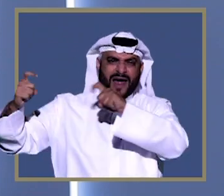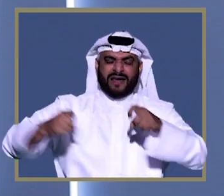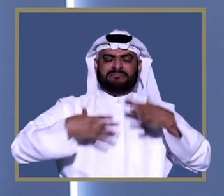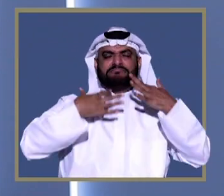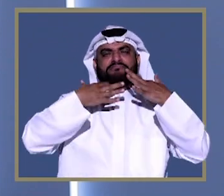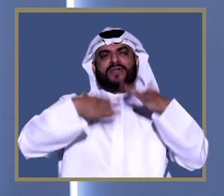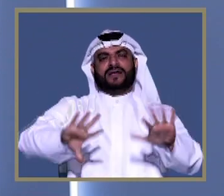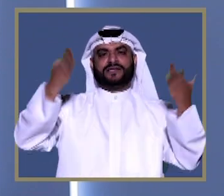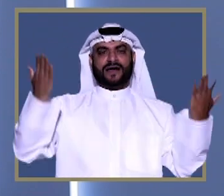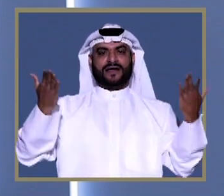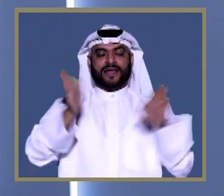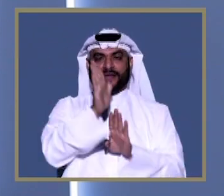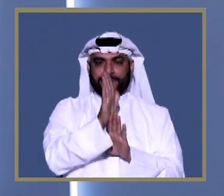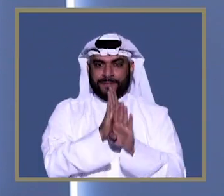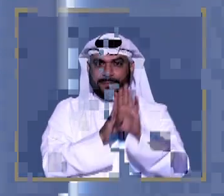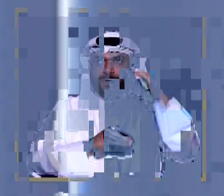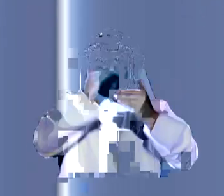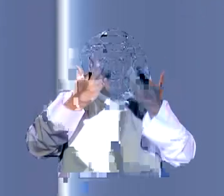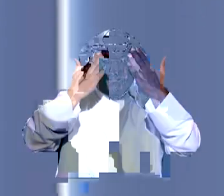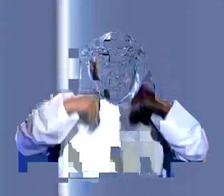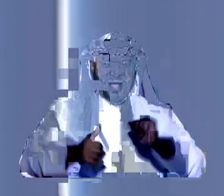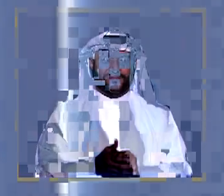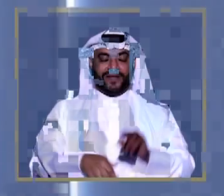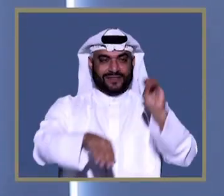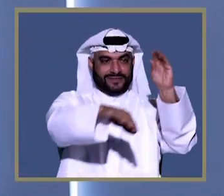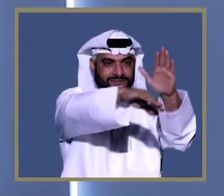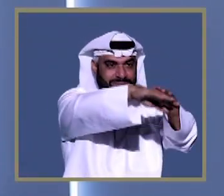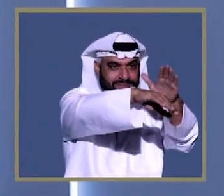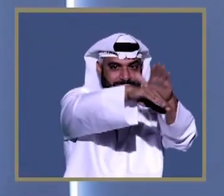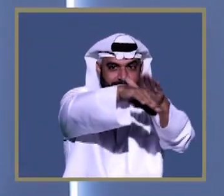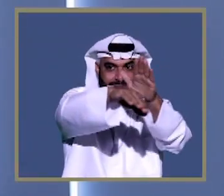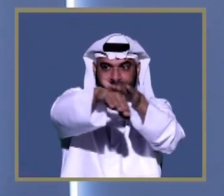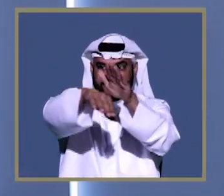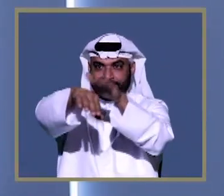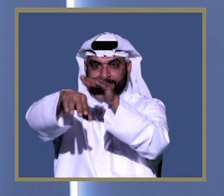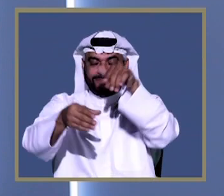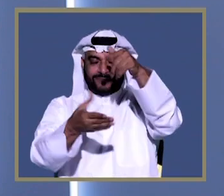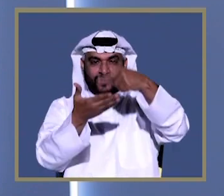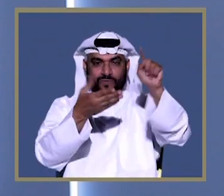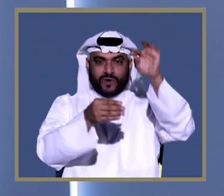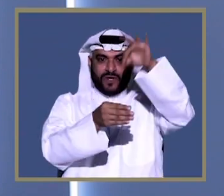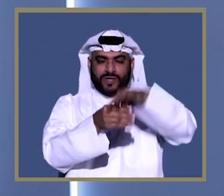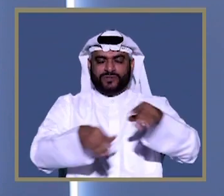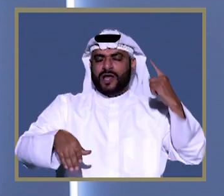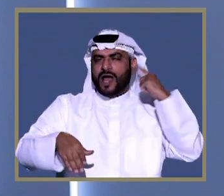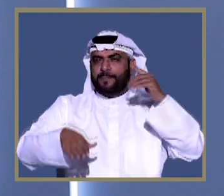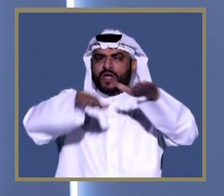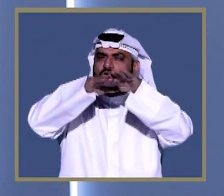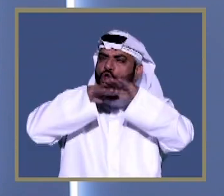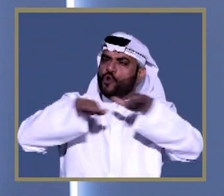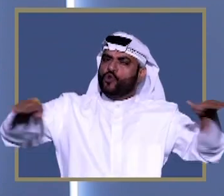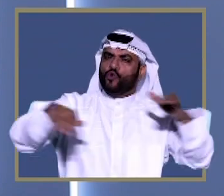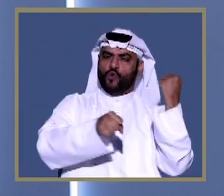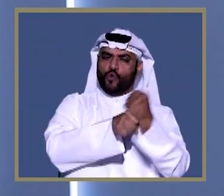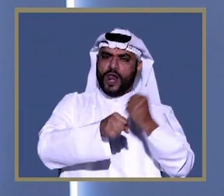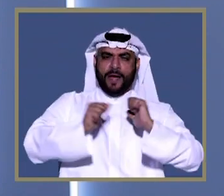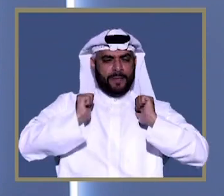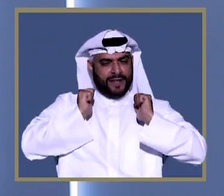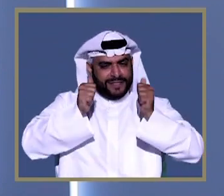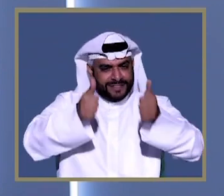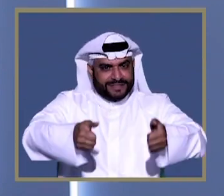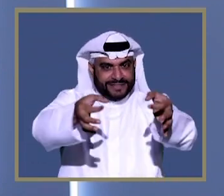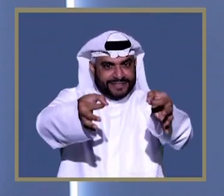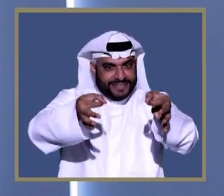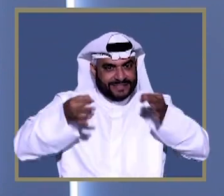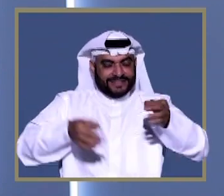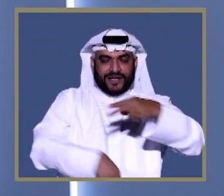هناك تنمية ولا تقدم. فندعو الجميع كمرشحين إن شاء الله للهدوء والعمل